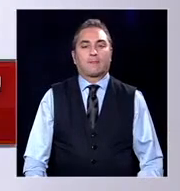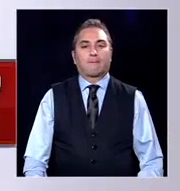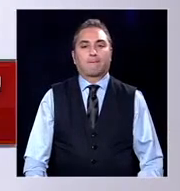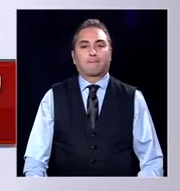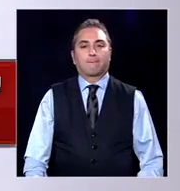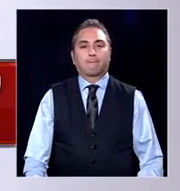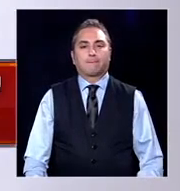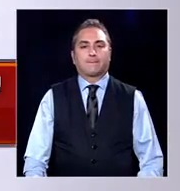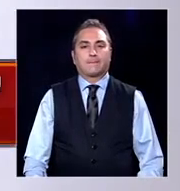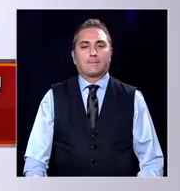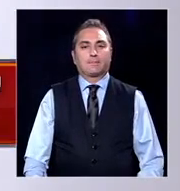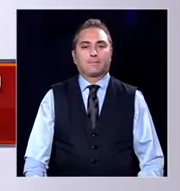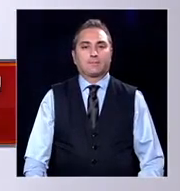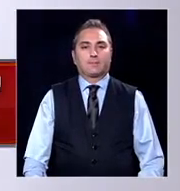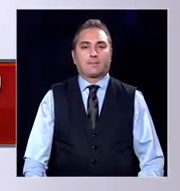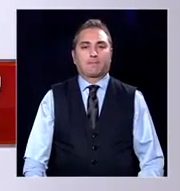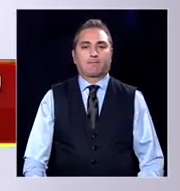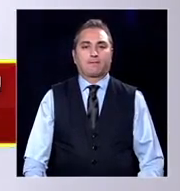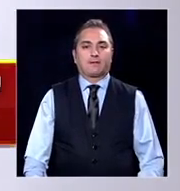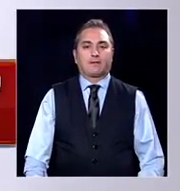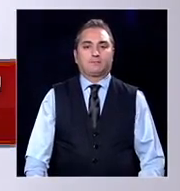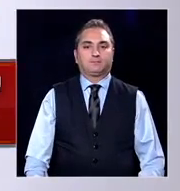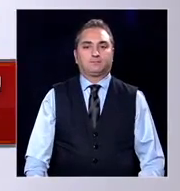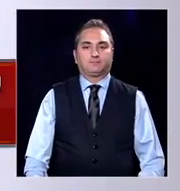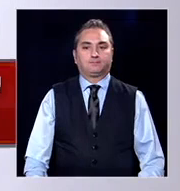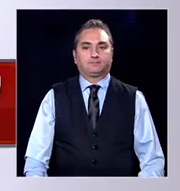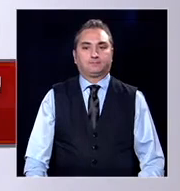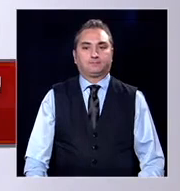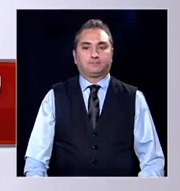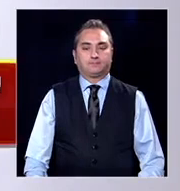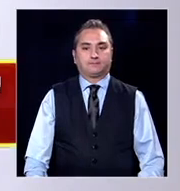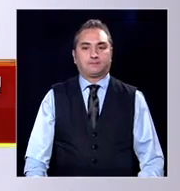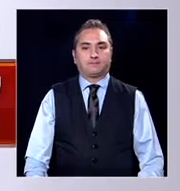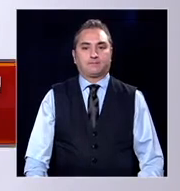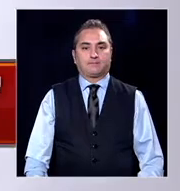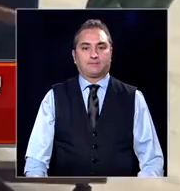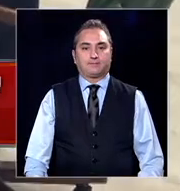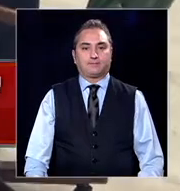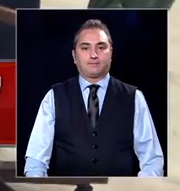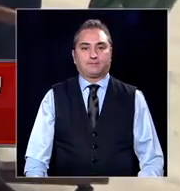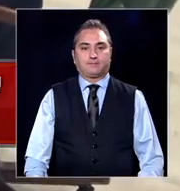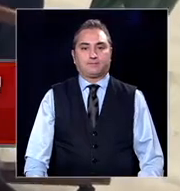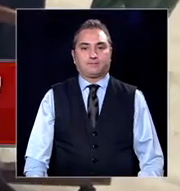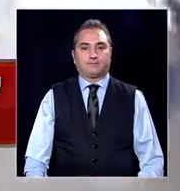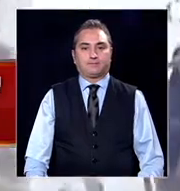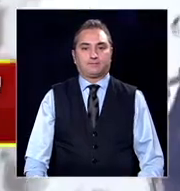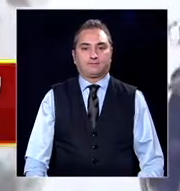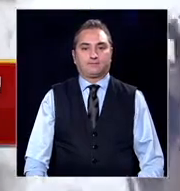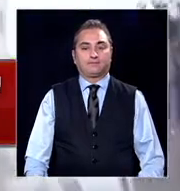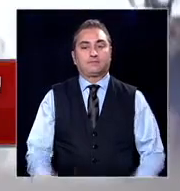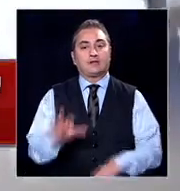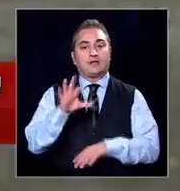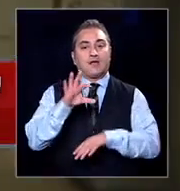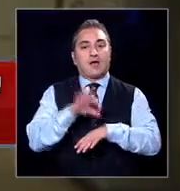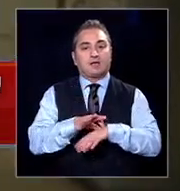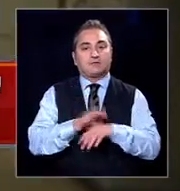Avrupa'da giderek vaka sayısının artışı, bizde tersine giderek azaldığı bir döneme girdik. Hasta sayısı